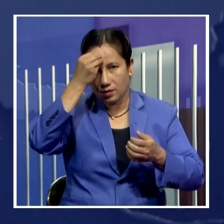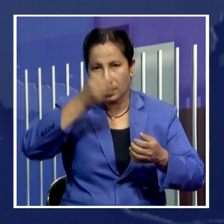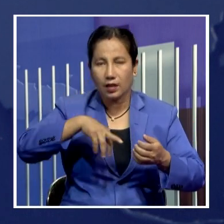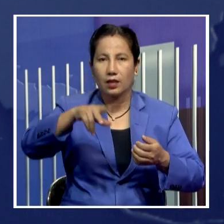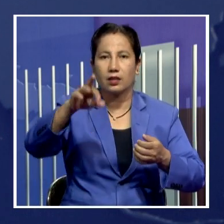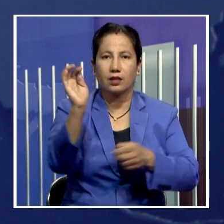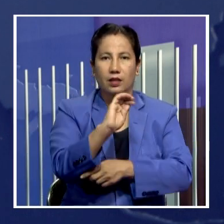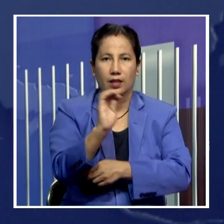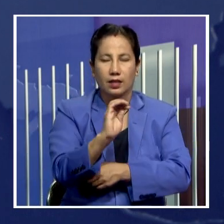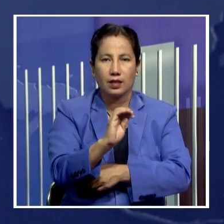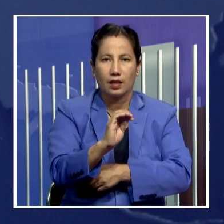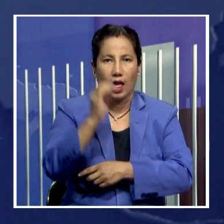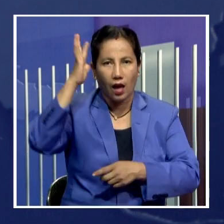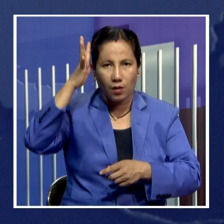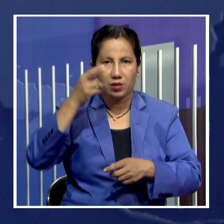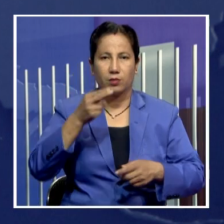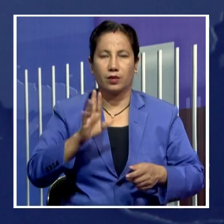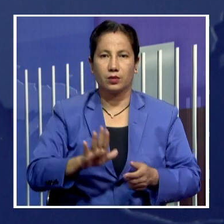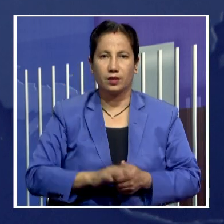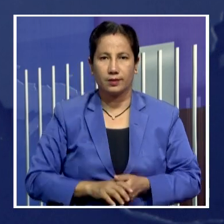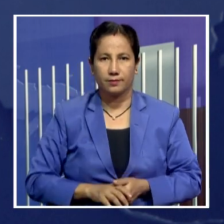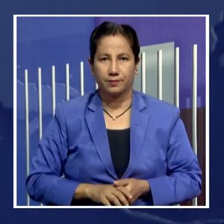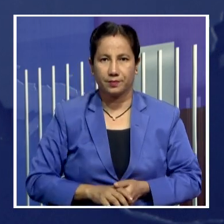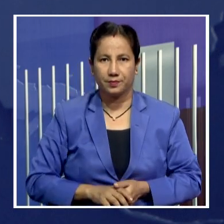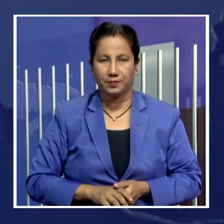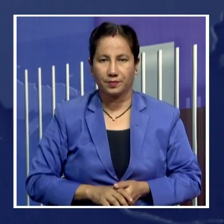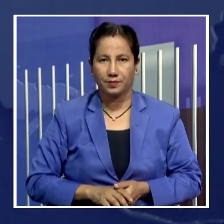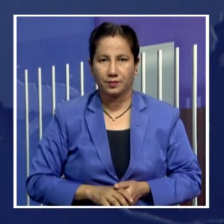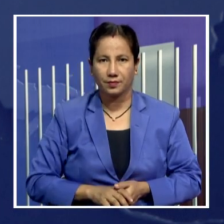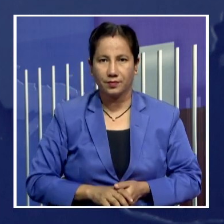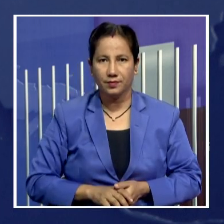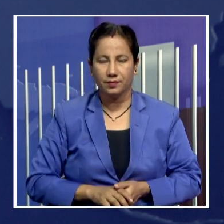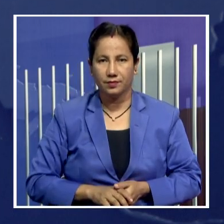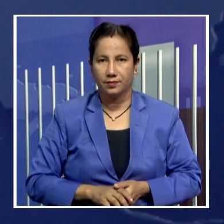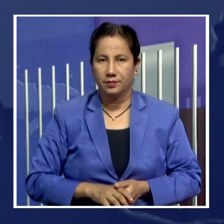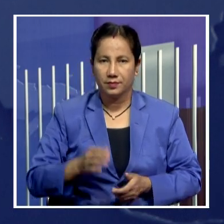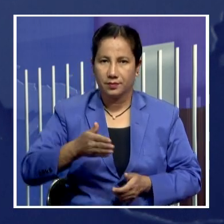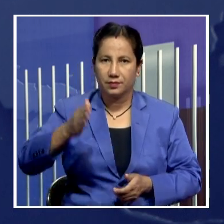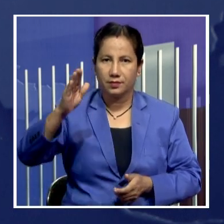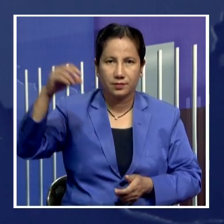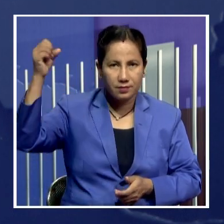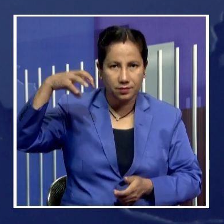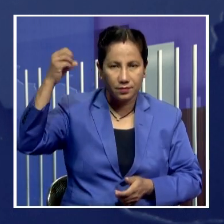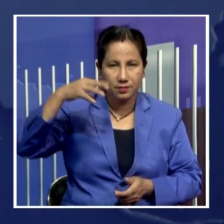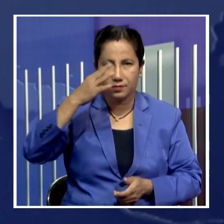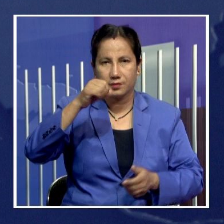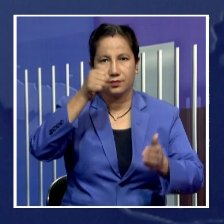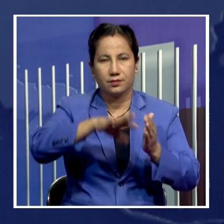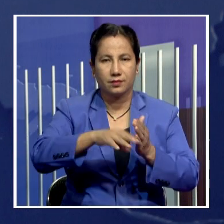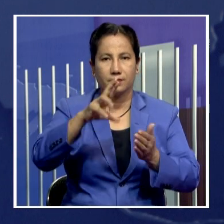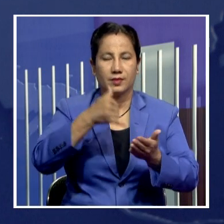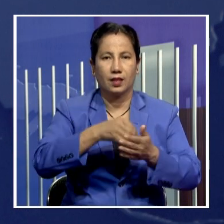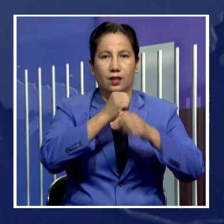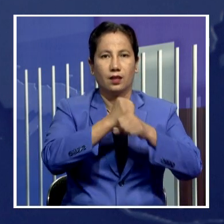नागरिकहरू समेत अलपत्र परेका छन्। लगातार को वर्षा का कारण पहिरो गए पछि दांग